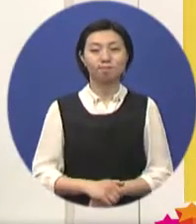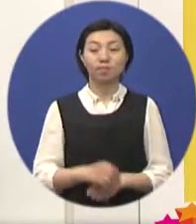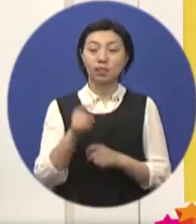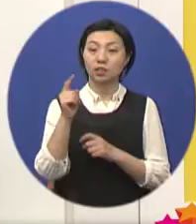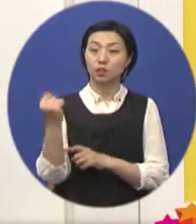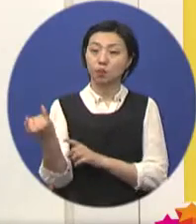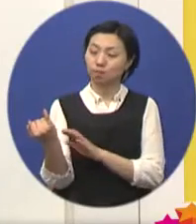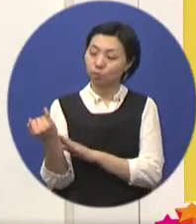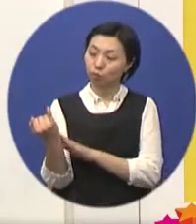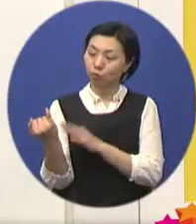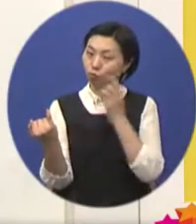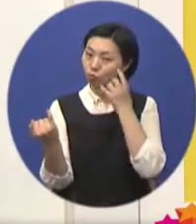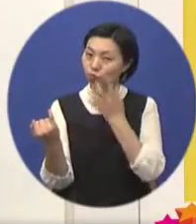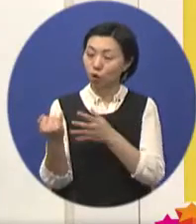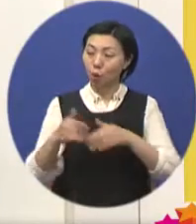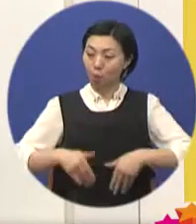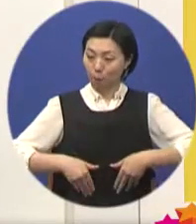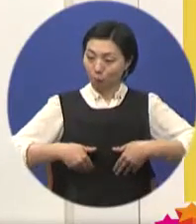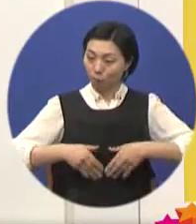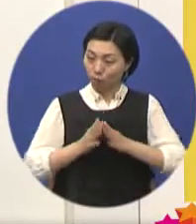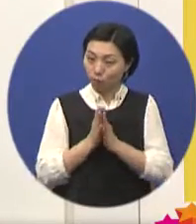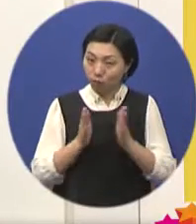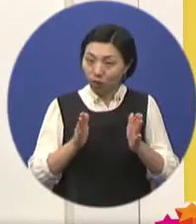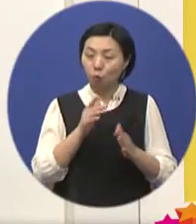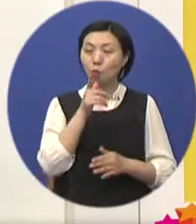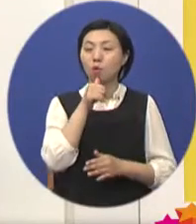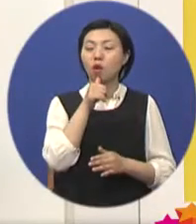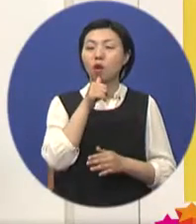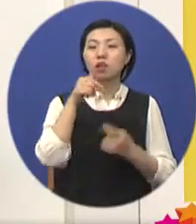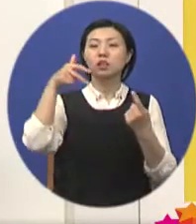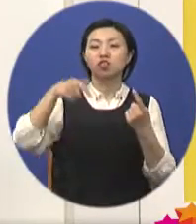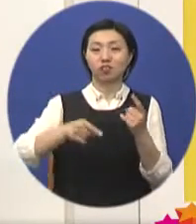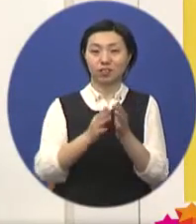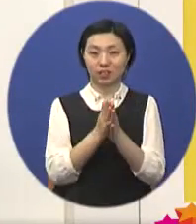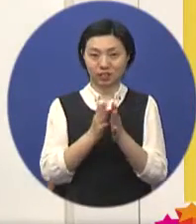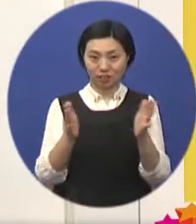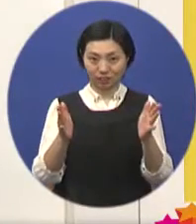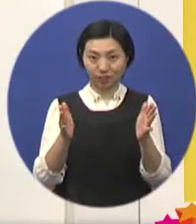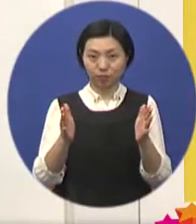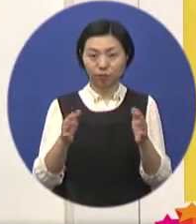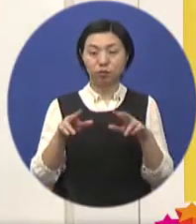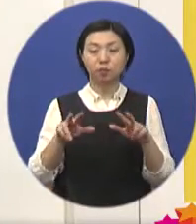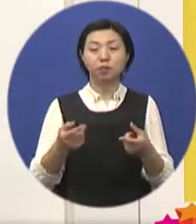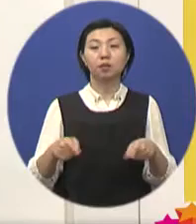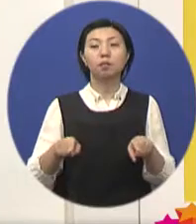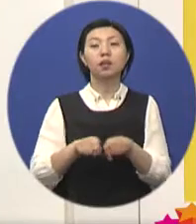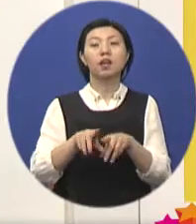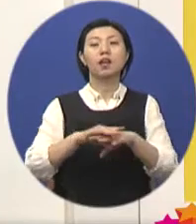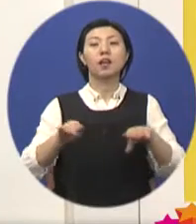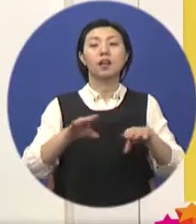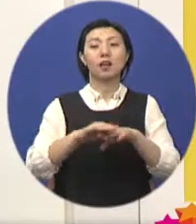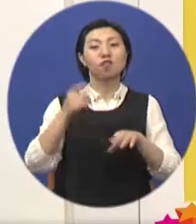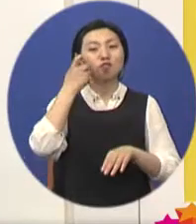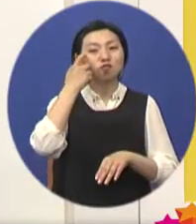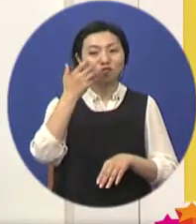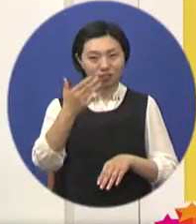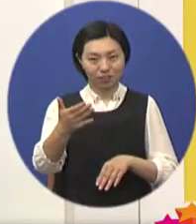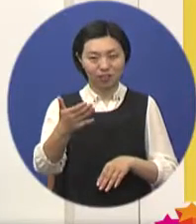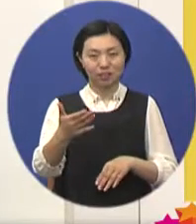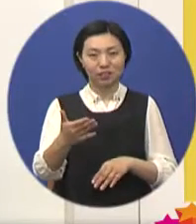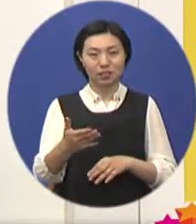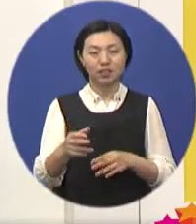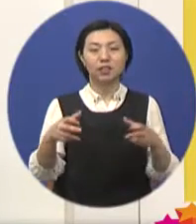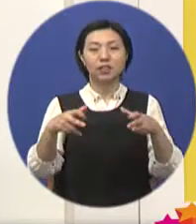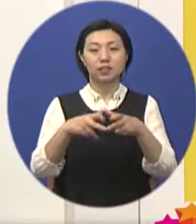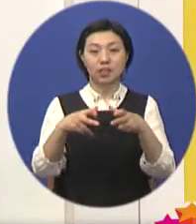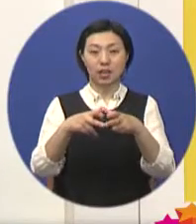봄이 왔잖아요. 네. 월요일입니다. 네. 한 주가 시작되죠. 네. 자, 이 시간대 되면은 함께 네. 물어보는 퀴즈가 있는 날입니다. 네.